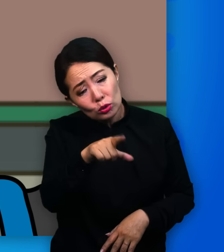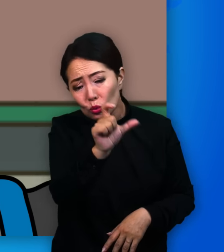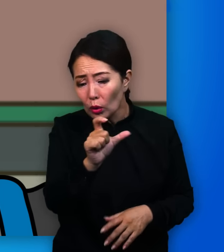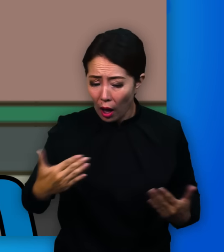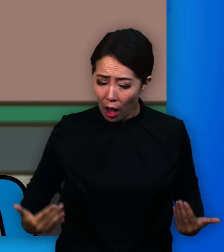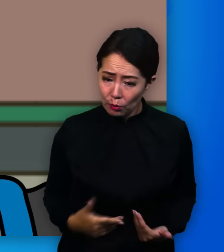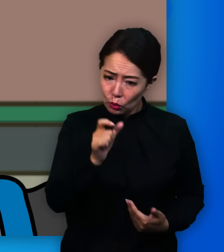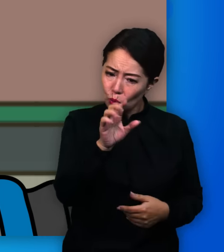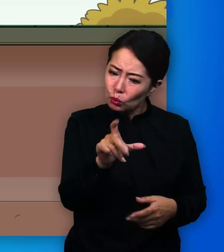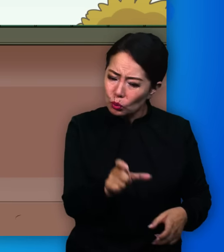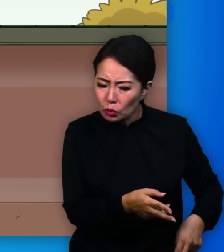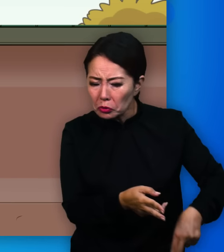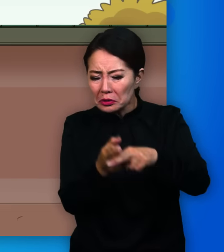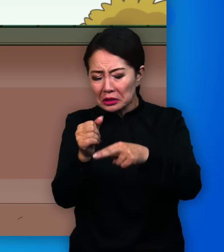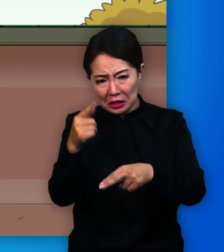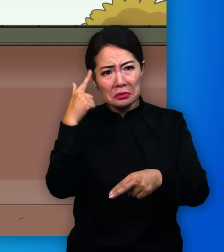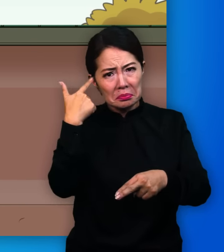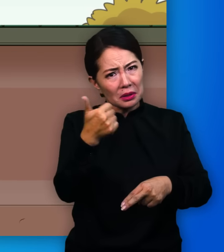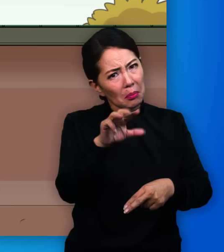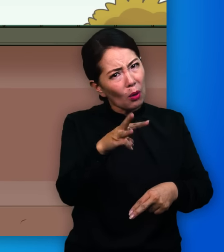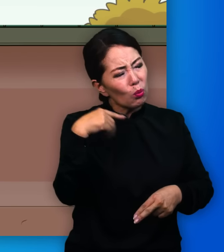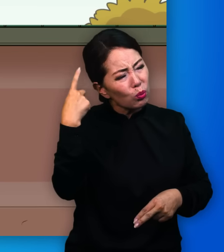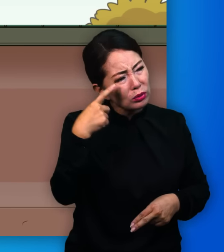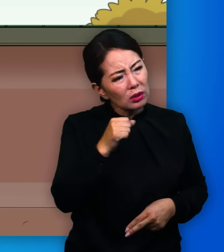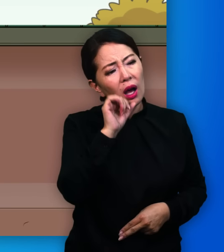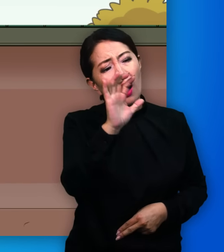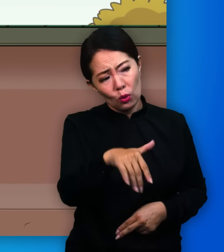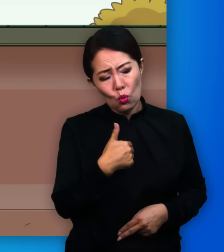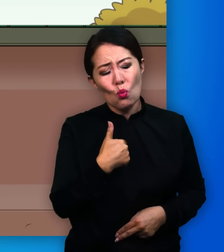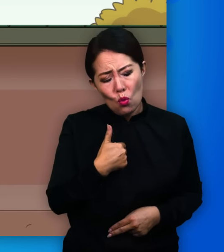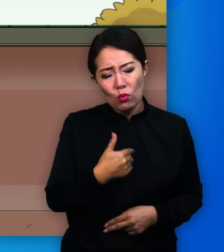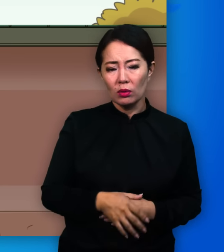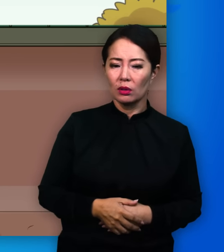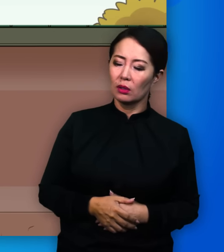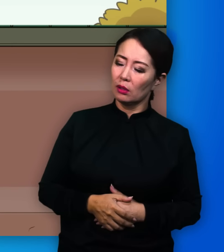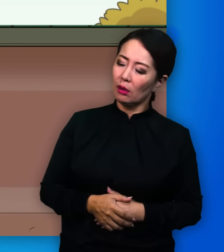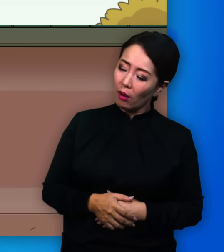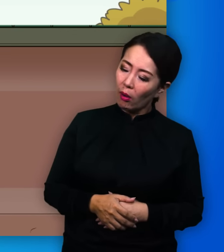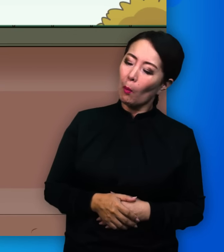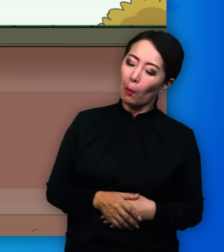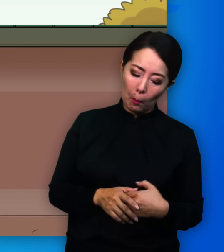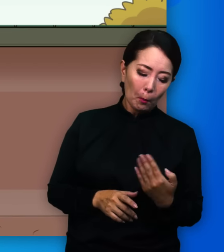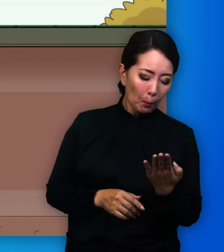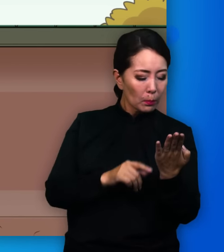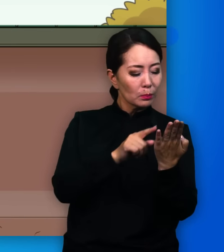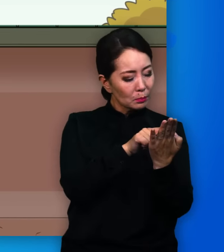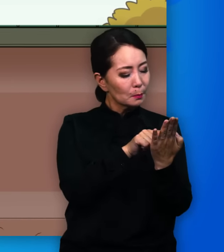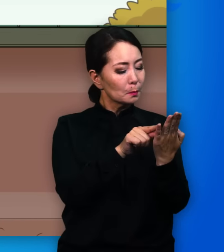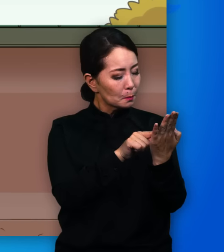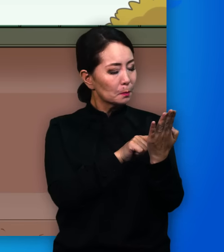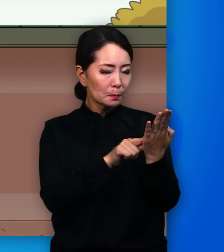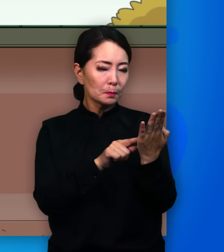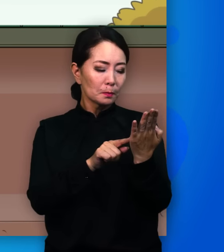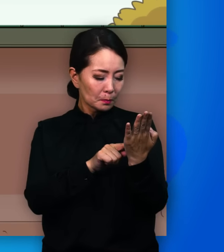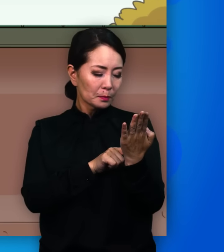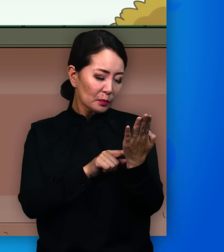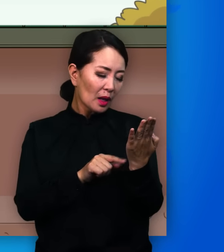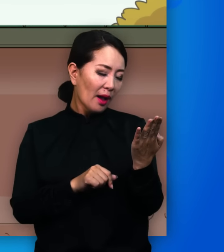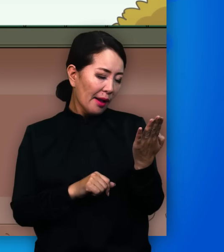За, хүнд тус хүргэнэ гэдэг зайтай эрийн хийх ажил юм. Завгүй ч гэсэн ахын та нарт цаг гаргаж тусалж болно